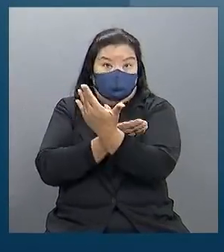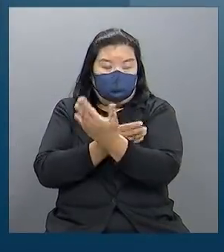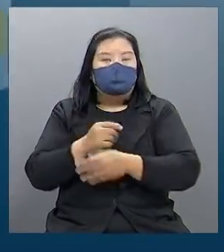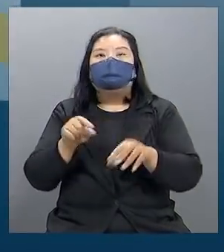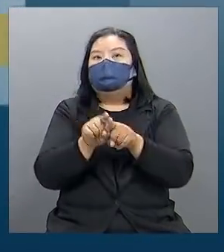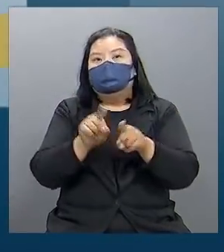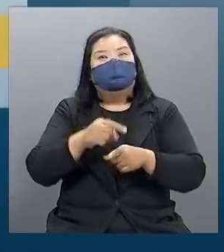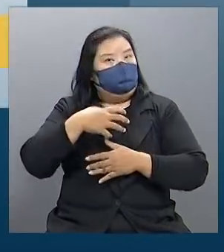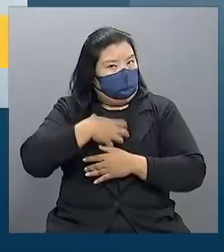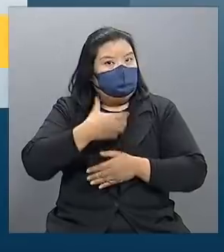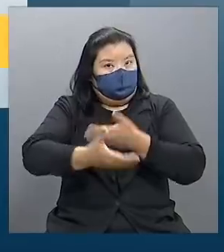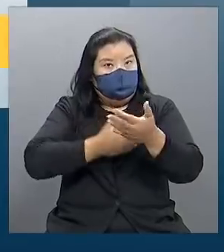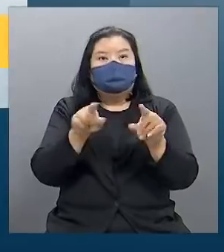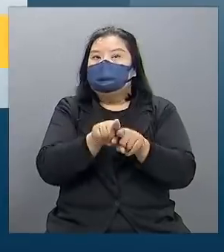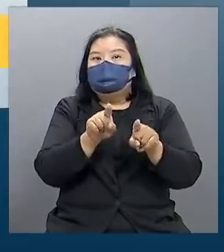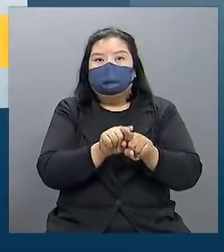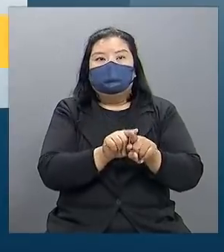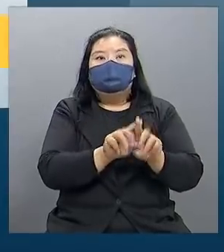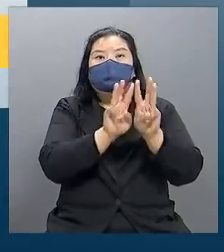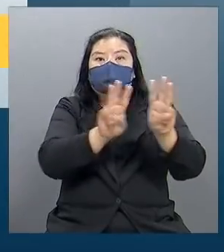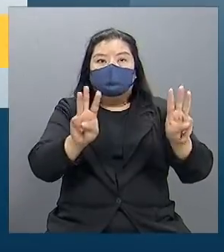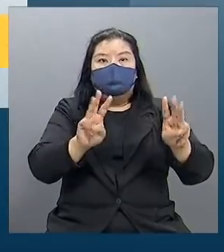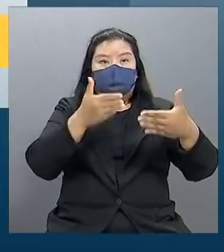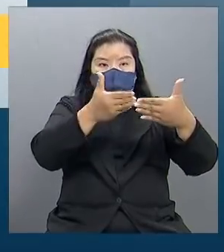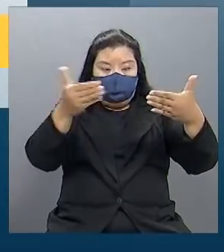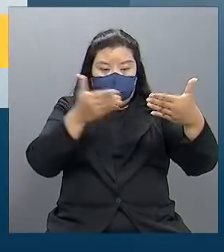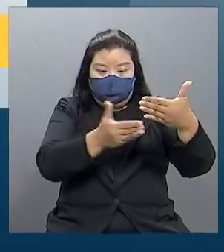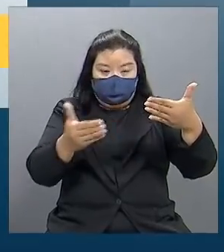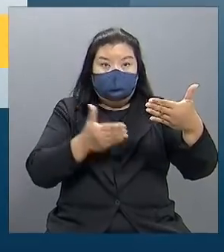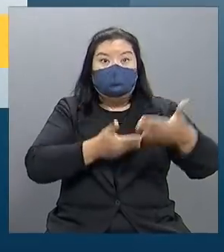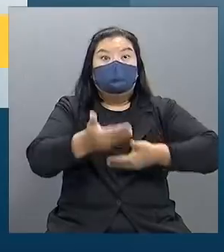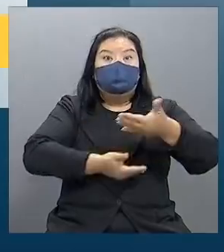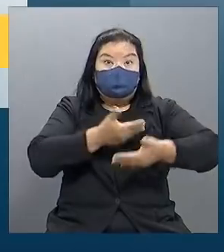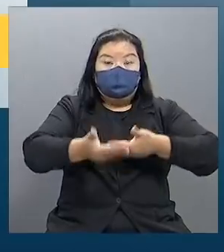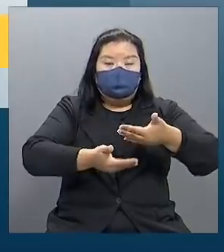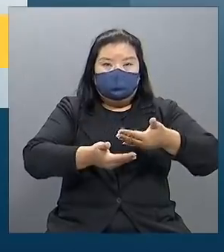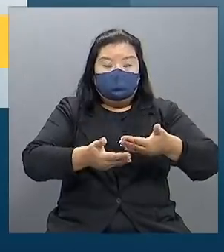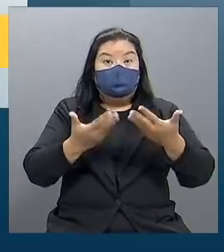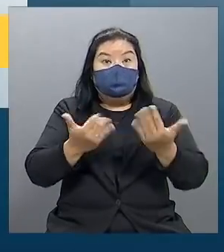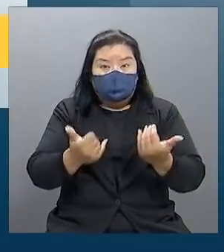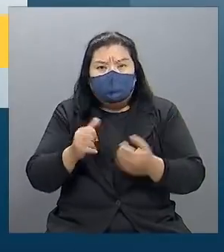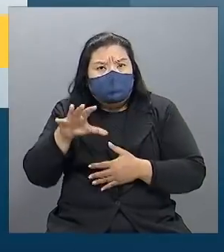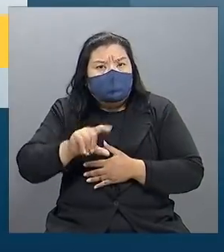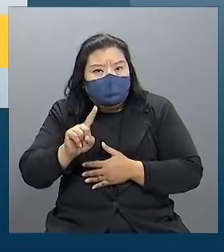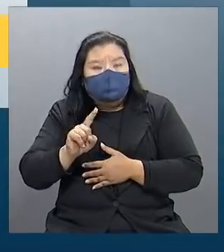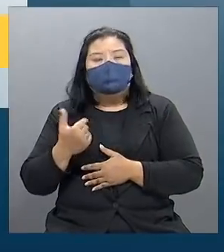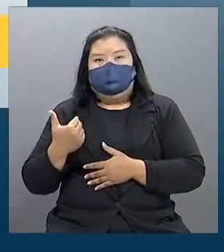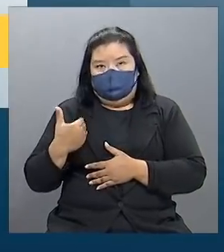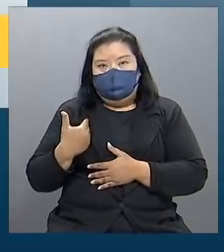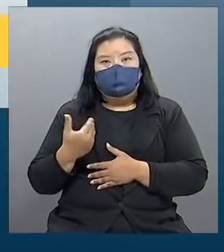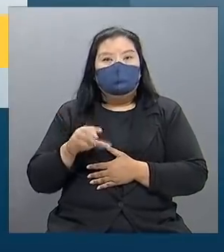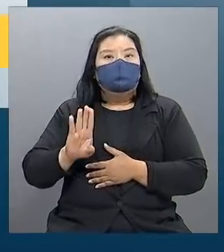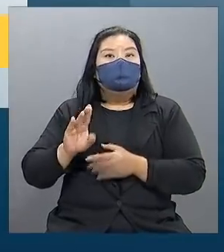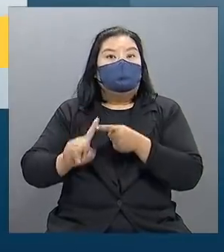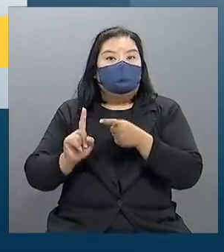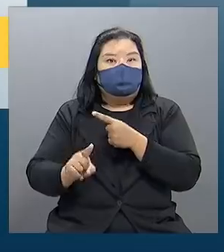านแพลตฟอร์มออนไลน์ด้วยจำนวนสลากที่มีมากที่สุดสลากล็อตนี้ยึดมาจากผู้ค้ารายย่อยและองค์กรที่ถูกตัดสิ